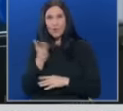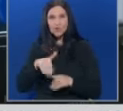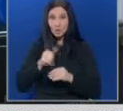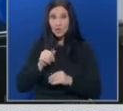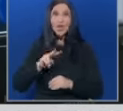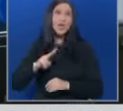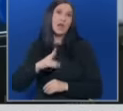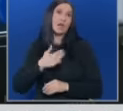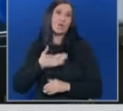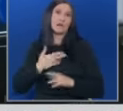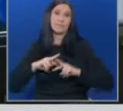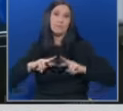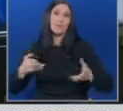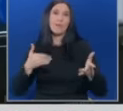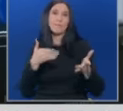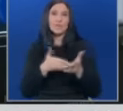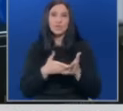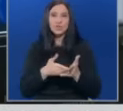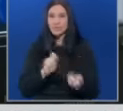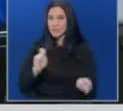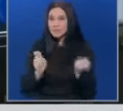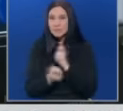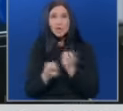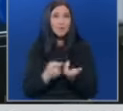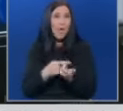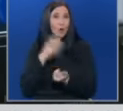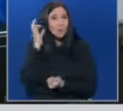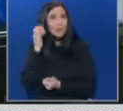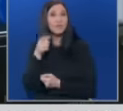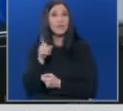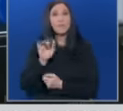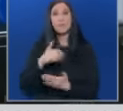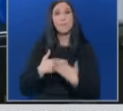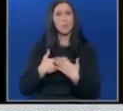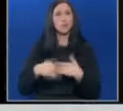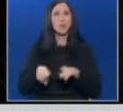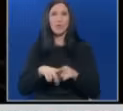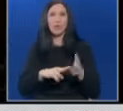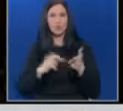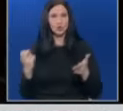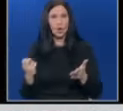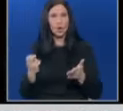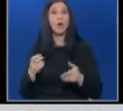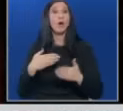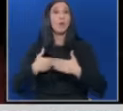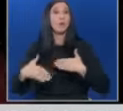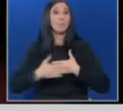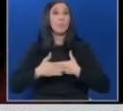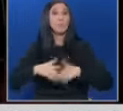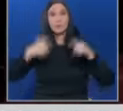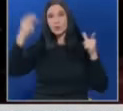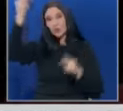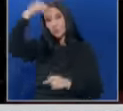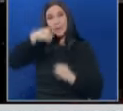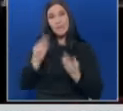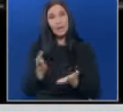или ако има друга причина, да се сменят някои от имената, но това да бъде по-скоро като изключение. От ППДБ дадоха оценката